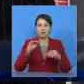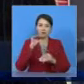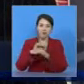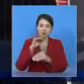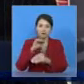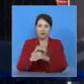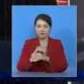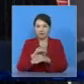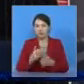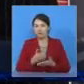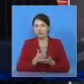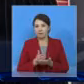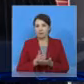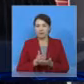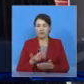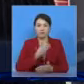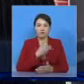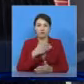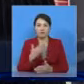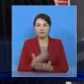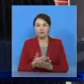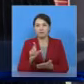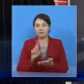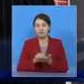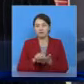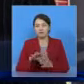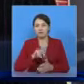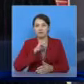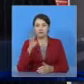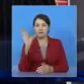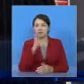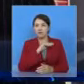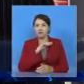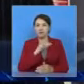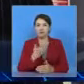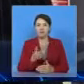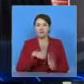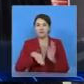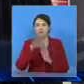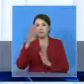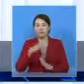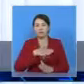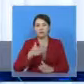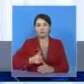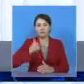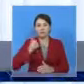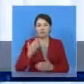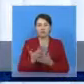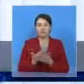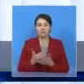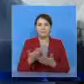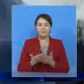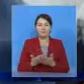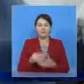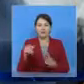целого ряда сфер и направлений. Хочется пожелать нашему ветерану всего самого наилучшего. Мы им гордимся. В ходе мероприятия своими